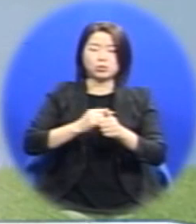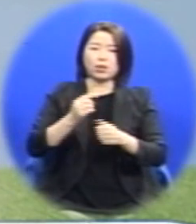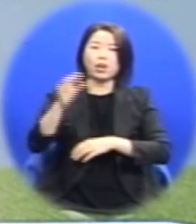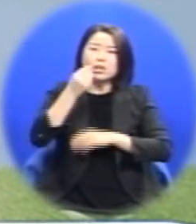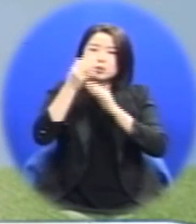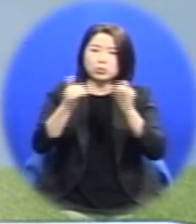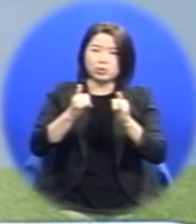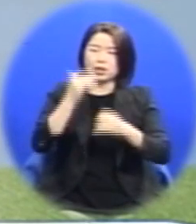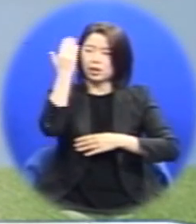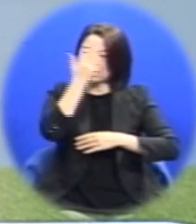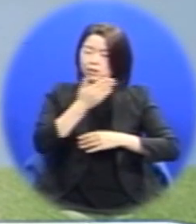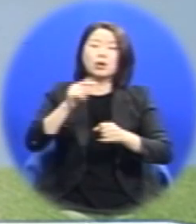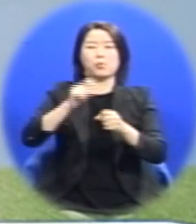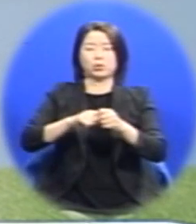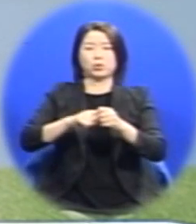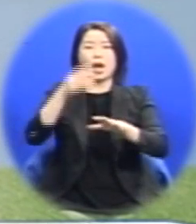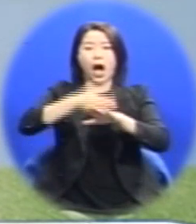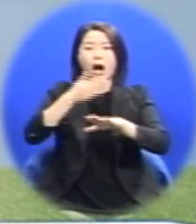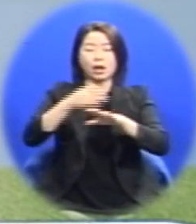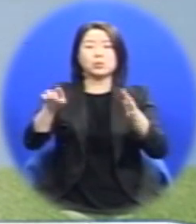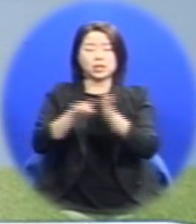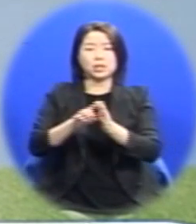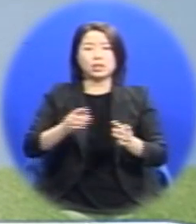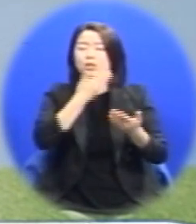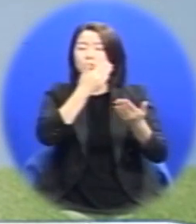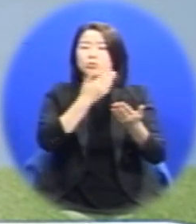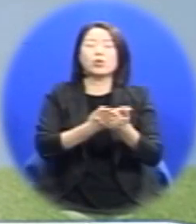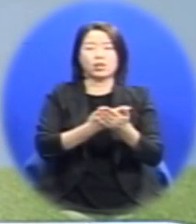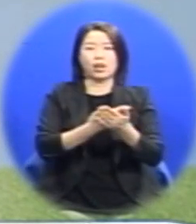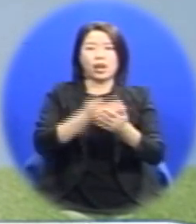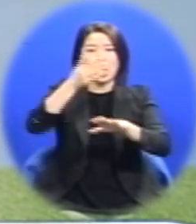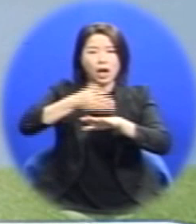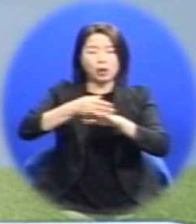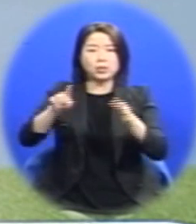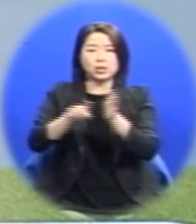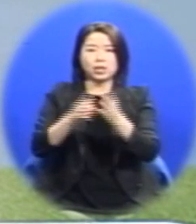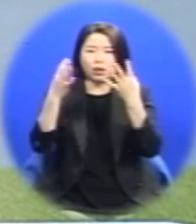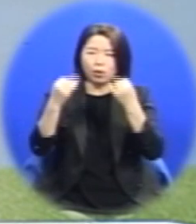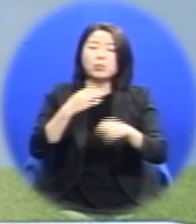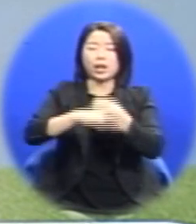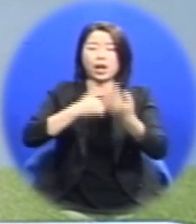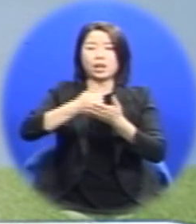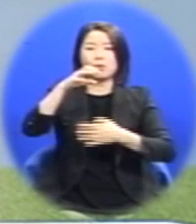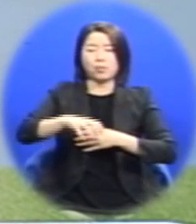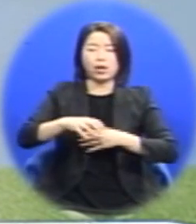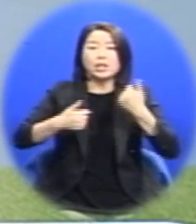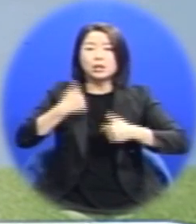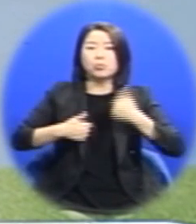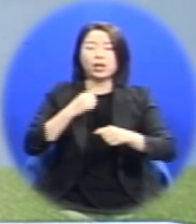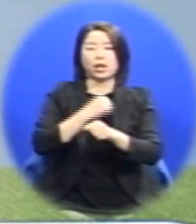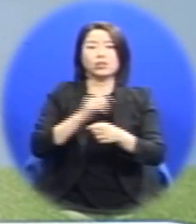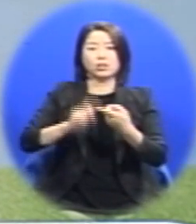성도들에게 정말 순수하게 감사신앙이 중요하다는 것, 감사신앙이 얼마나 하나님 앞에 하나님을 기쁘시게